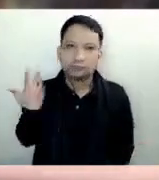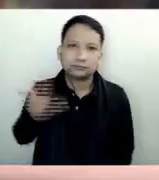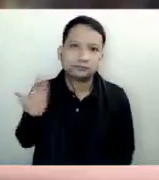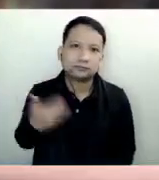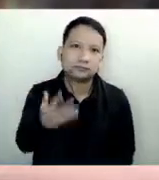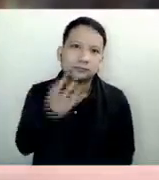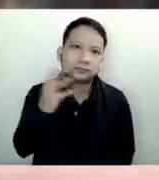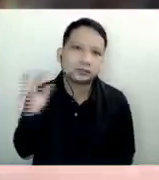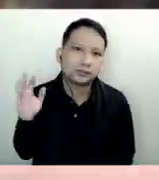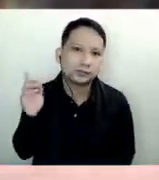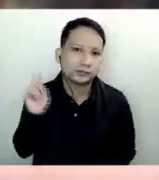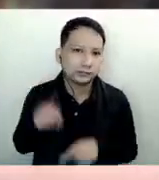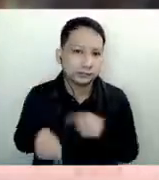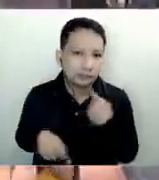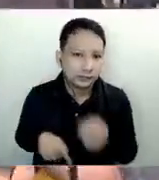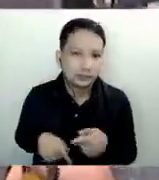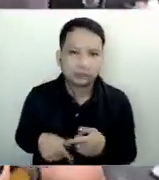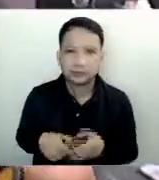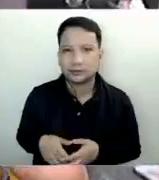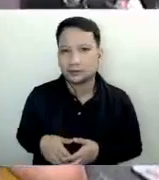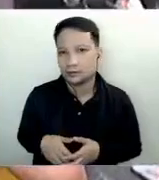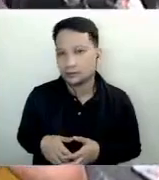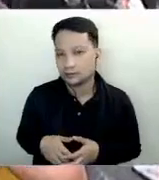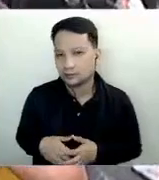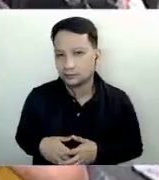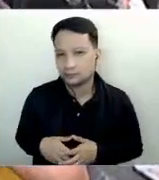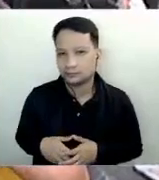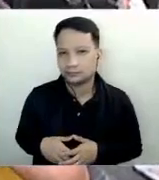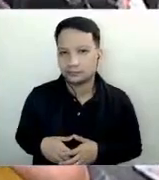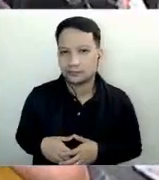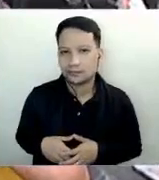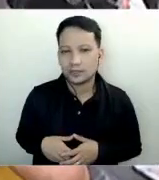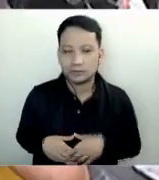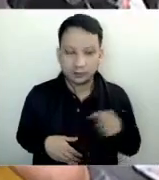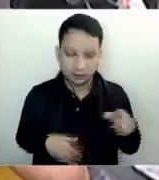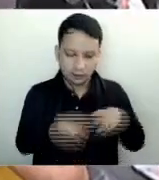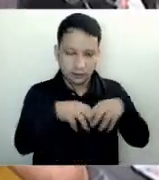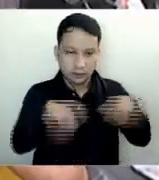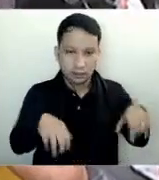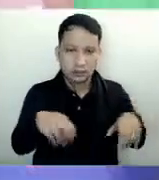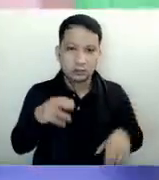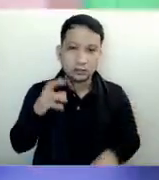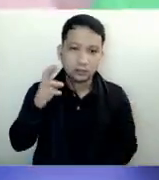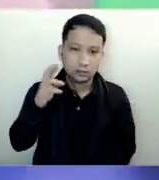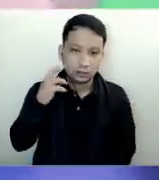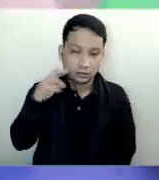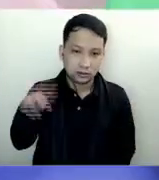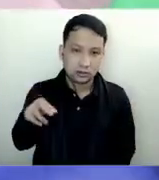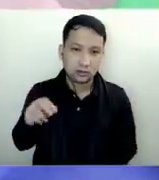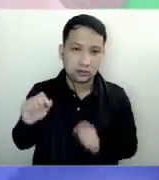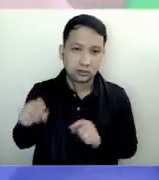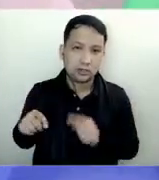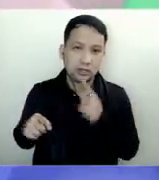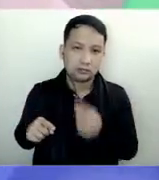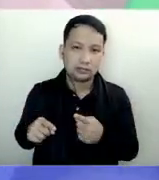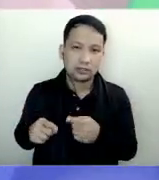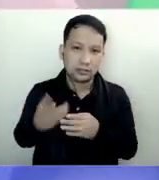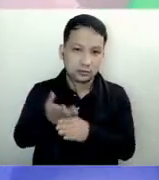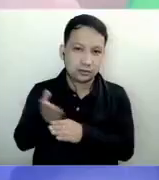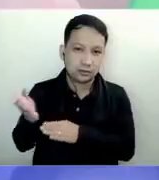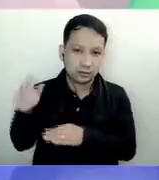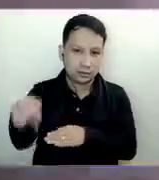hindi na namin kayang init talaga. Ang kapitbahay niyang si Rowena, sa shake naman, idinaan